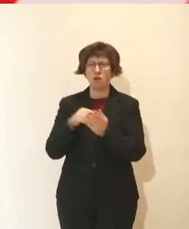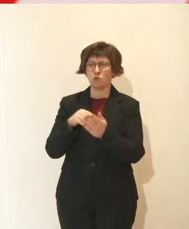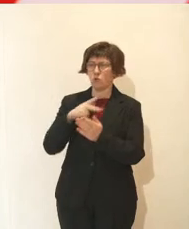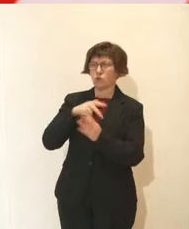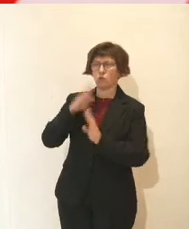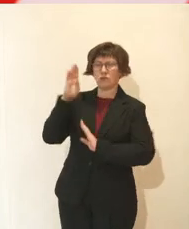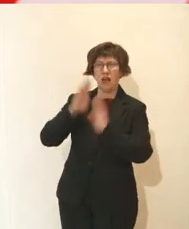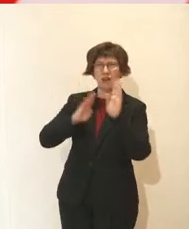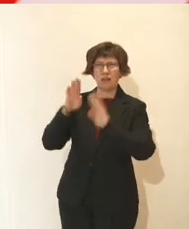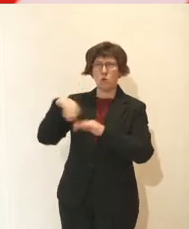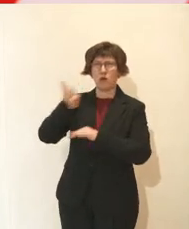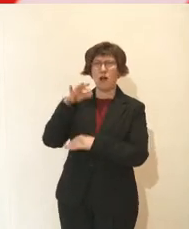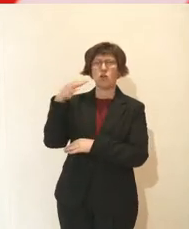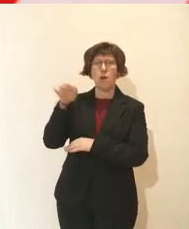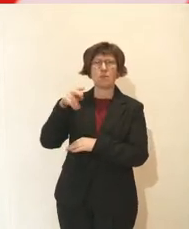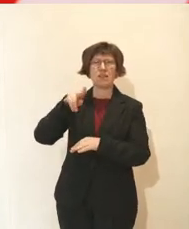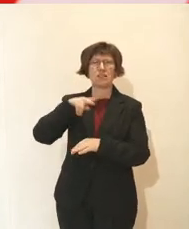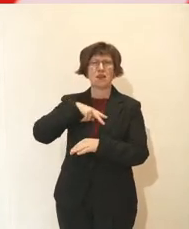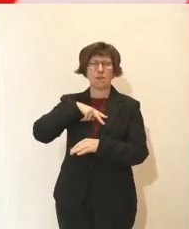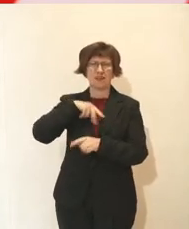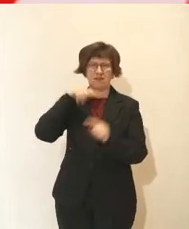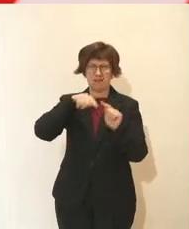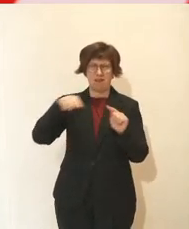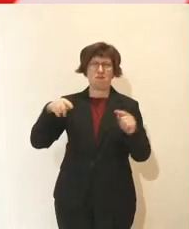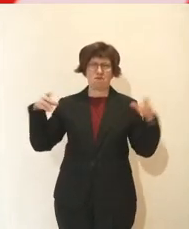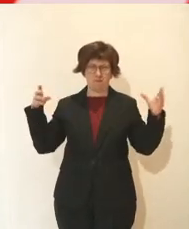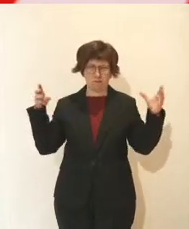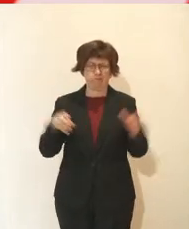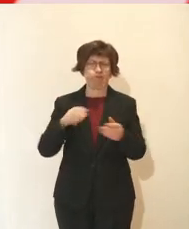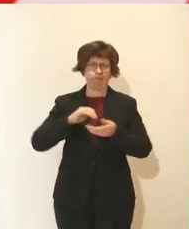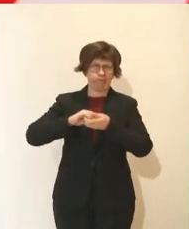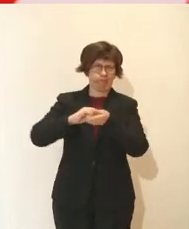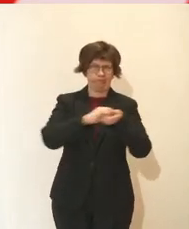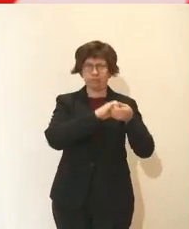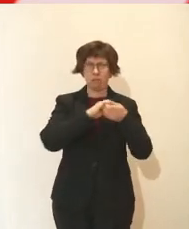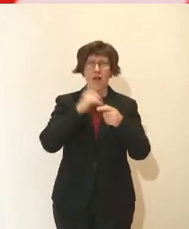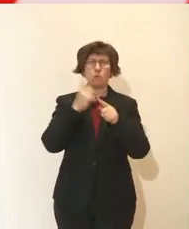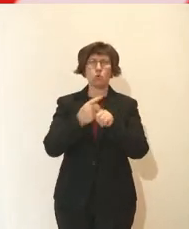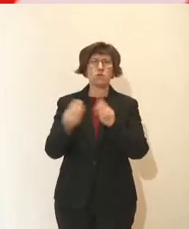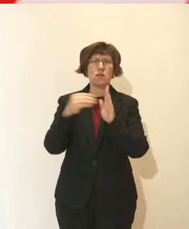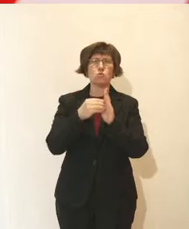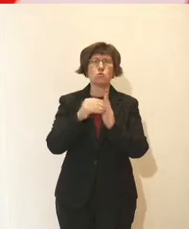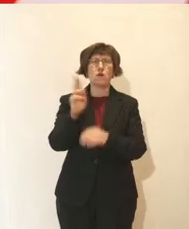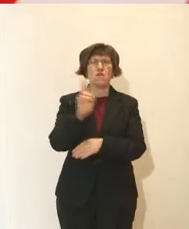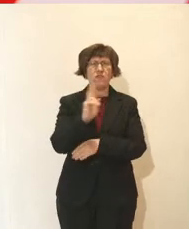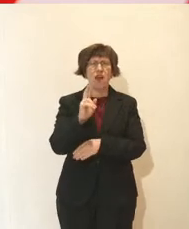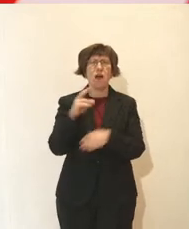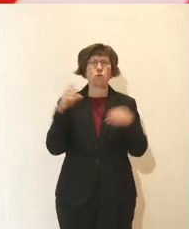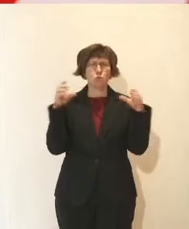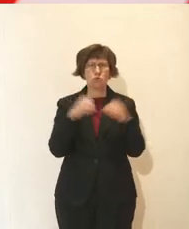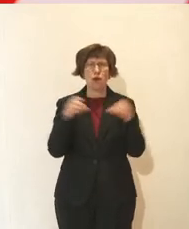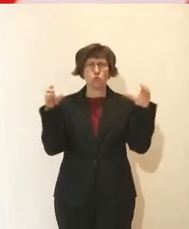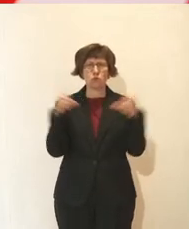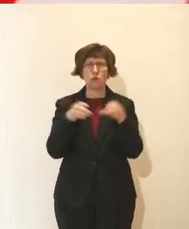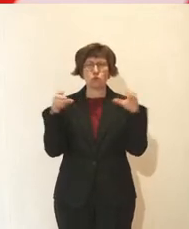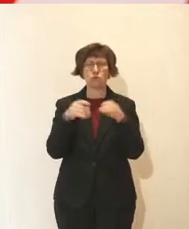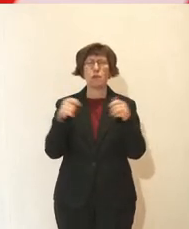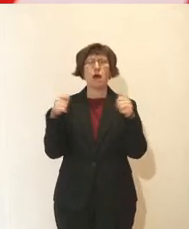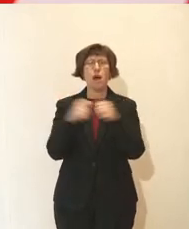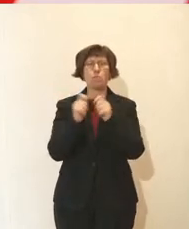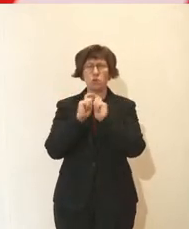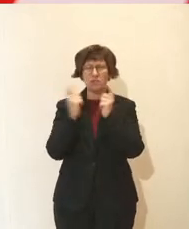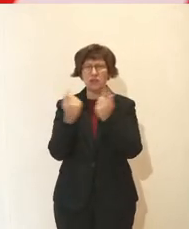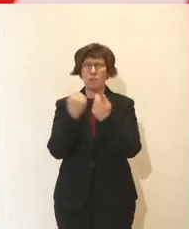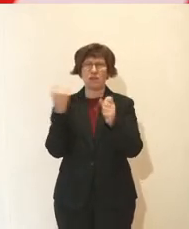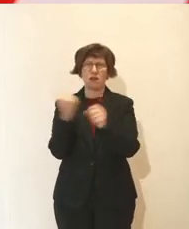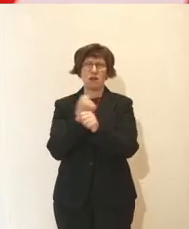sozialdemokratischen ministerpräsidentin und ministerpräsidenten und natürlich all denen die mit mir zusammen im bundeskabinett die